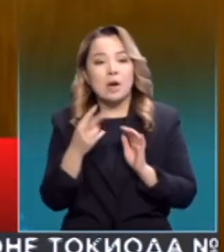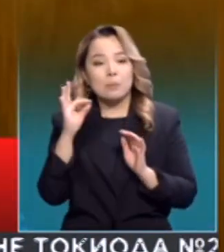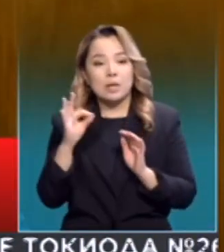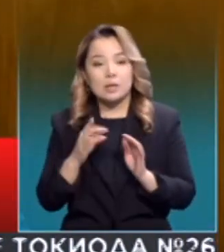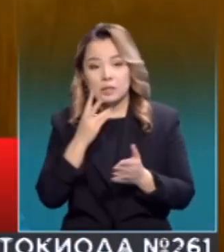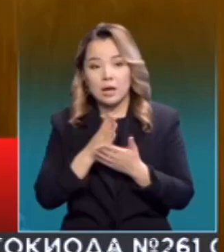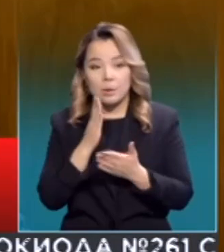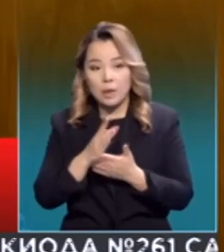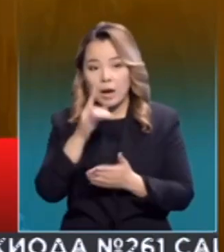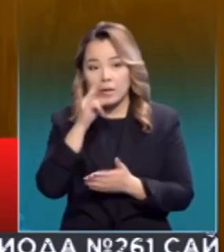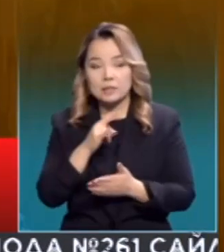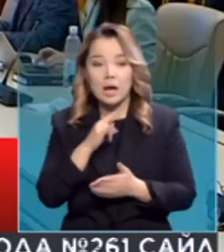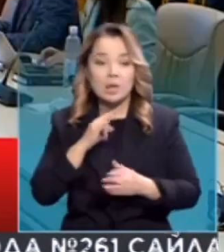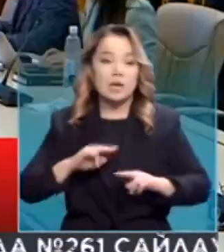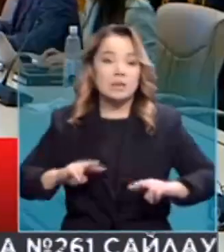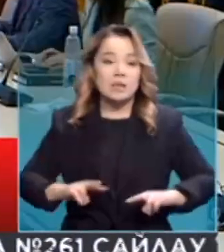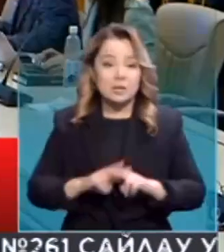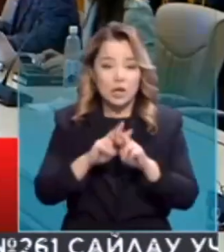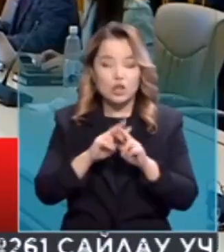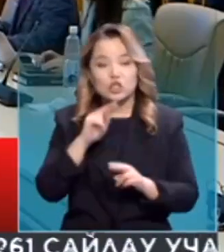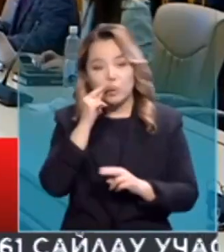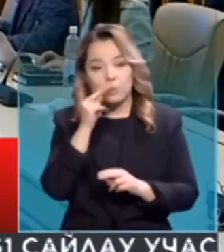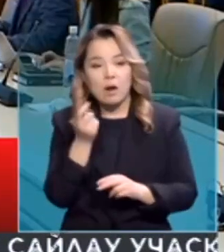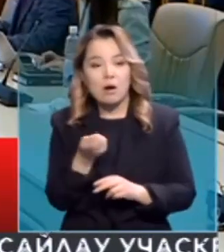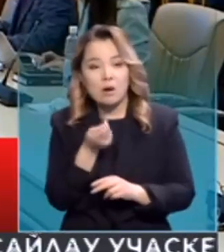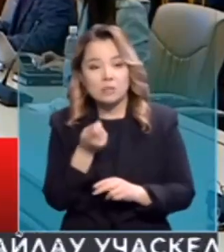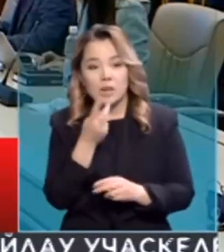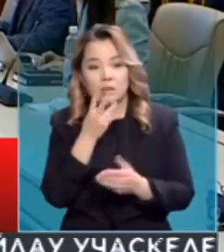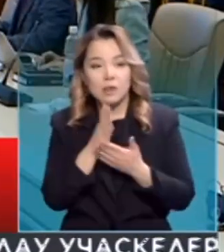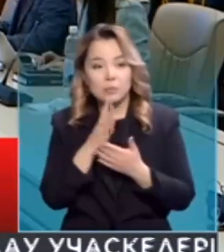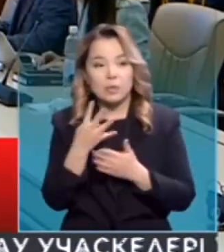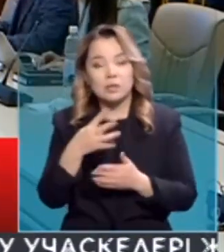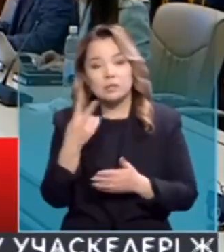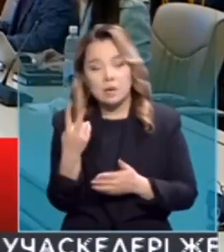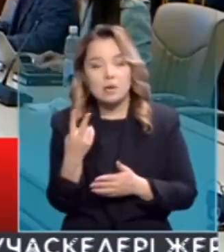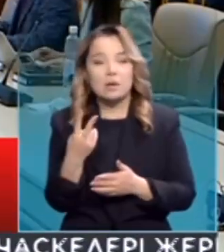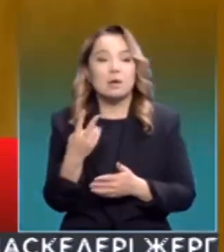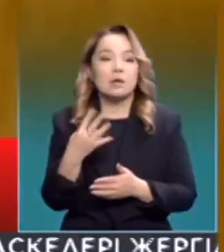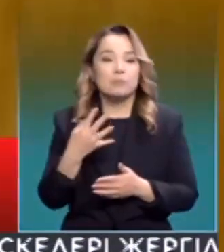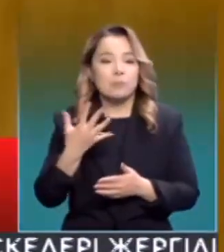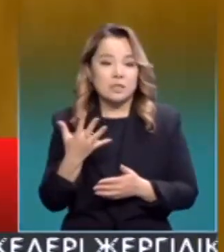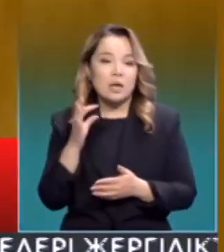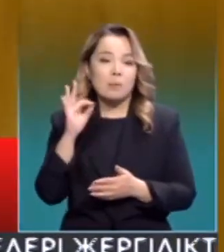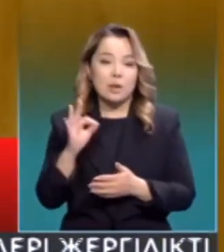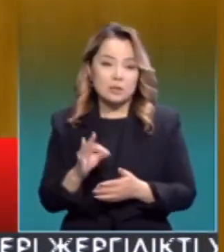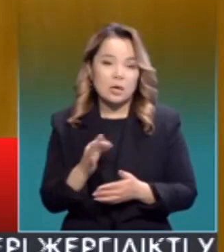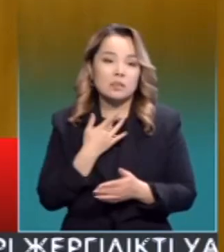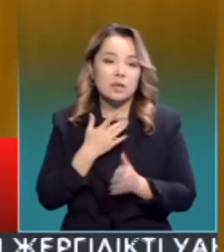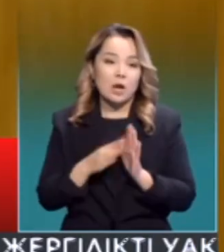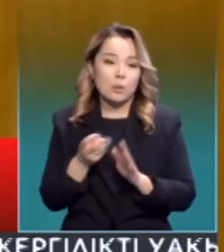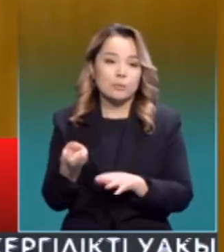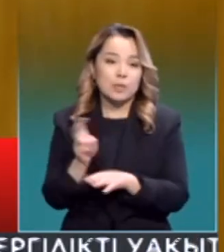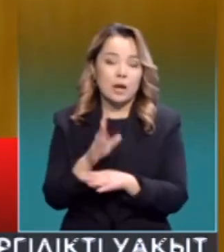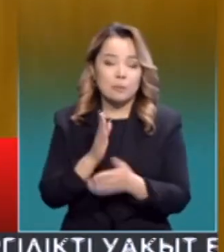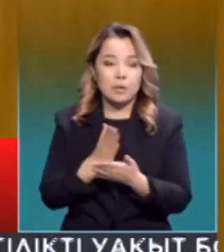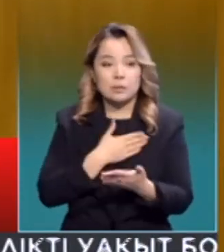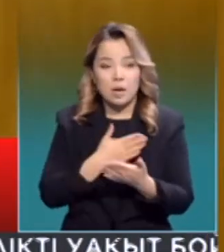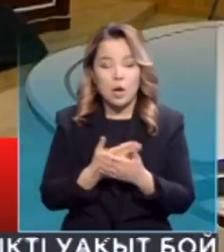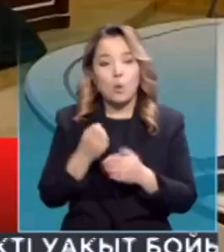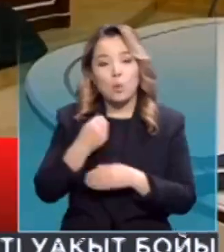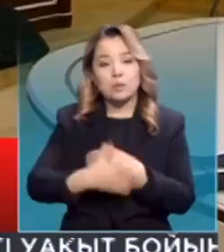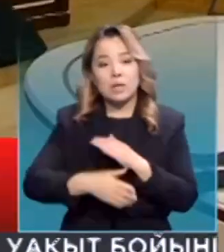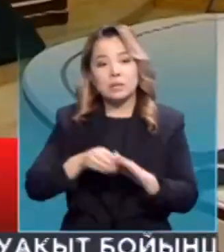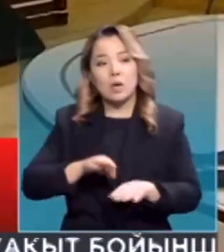25,182%. Астана мен Шымкент қалаларда көп емес, сайлаушылардың 42-45% ғана сайлауға барған. Орталық